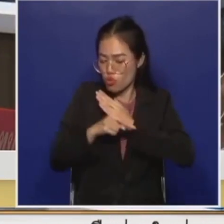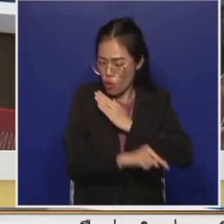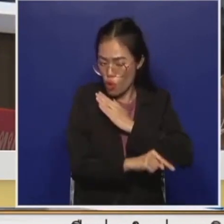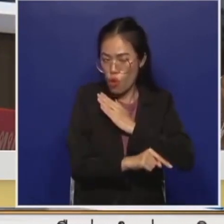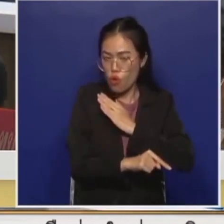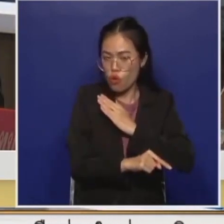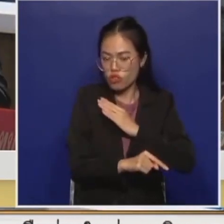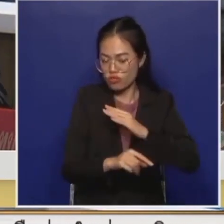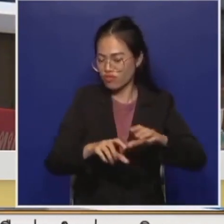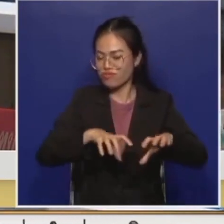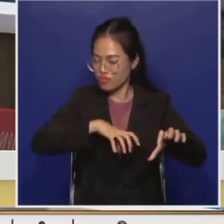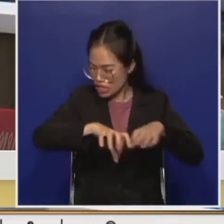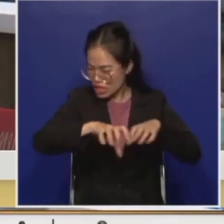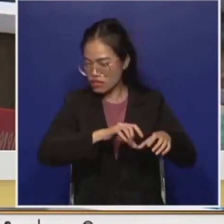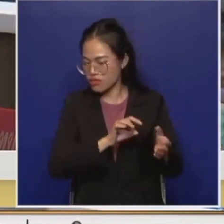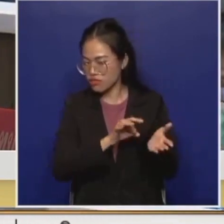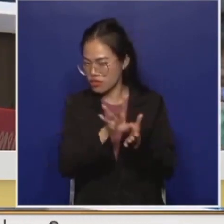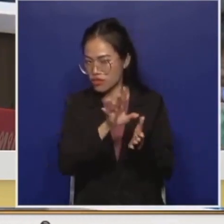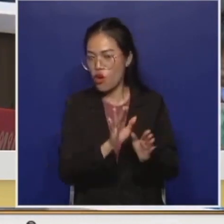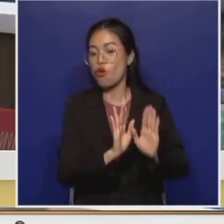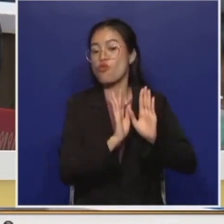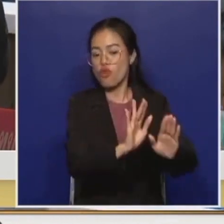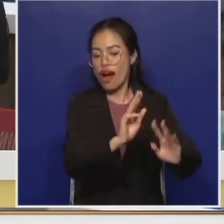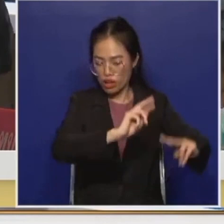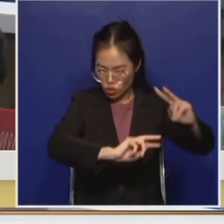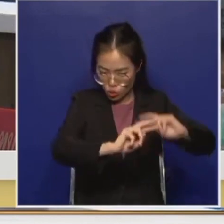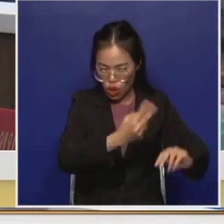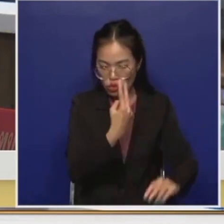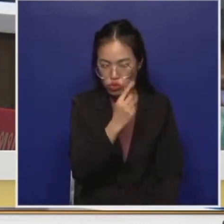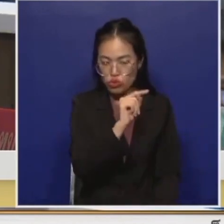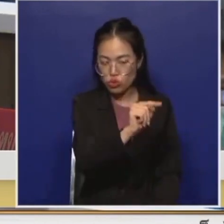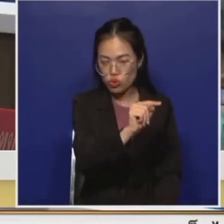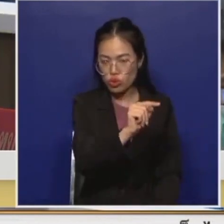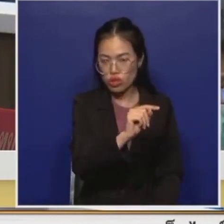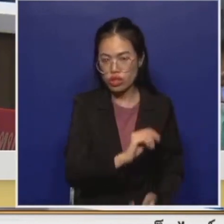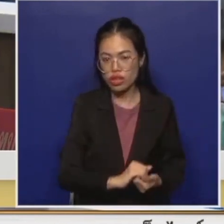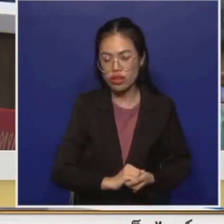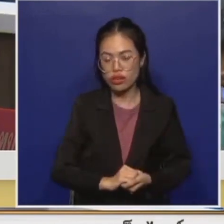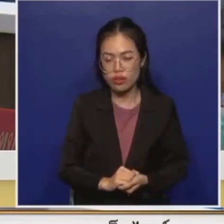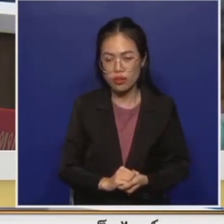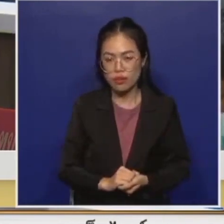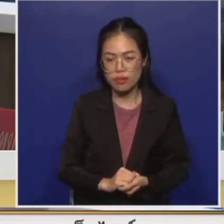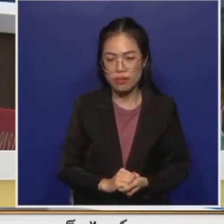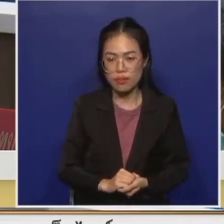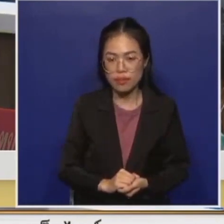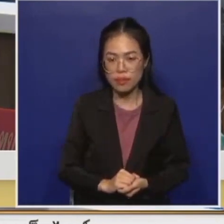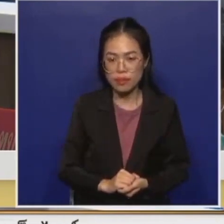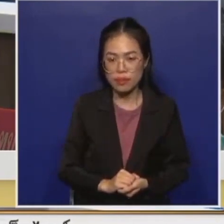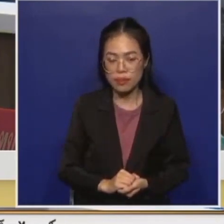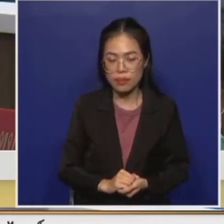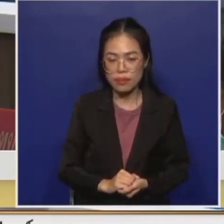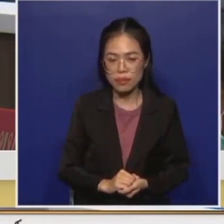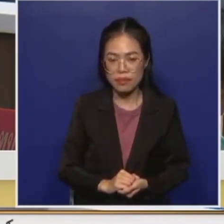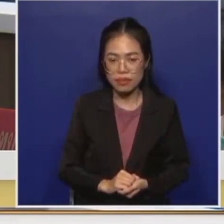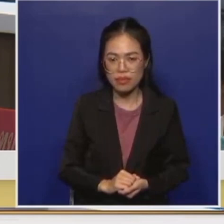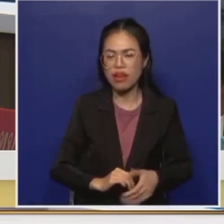ท่านจะจัการทัทีฝากไปดูด้วยนะครับ แต่ตองให้คเปทำในการตอสู้นะครับแ